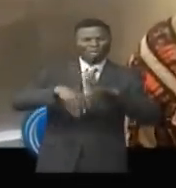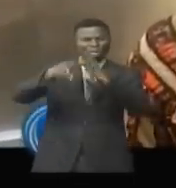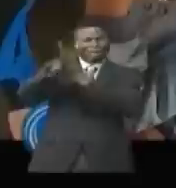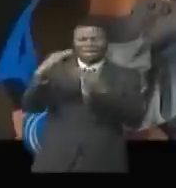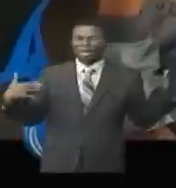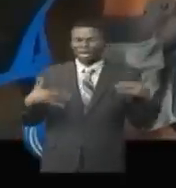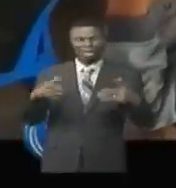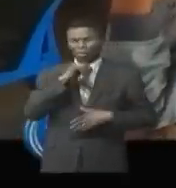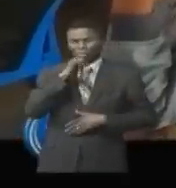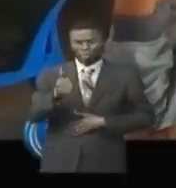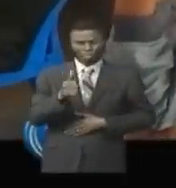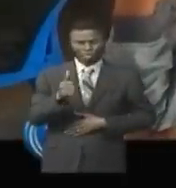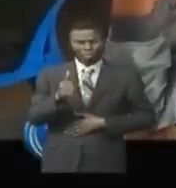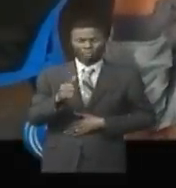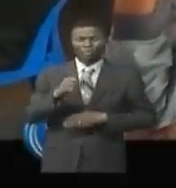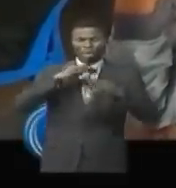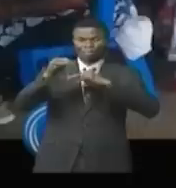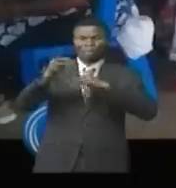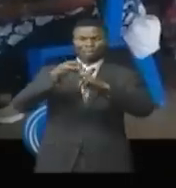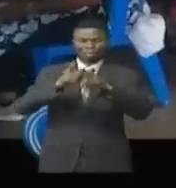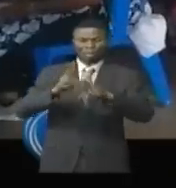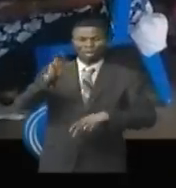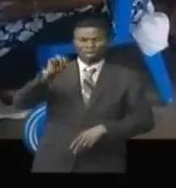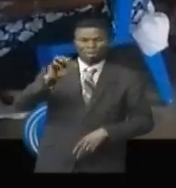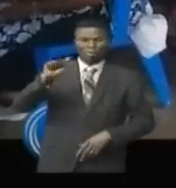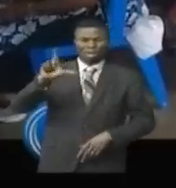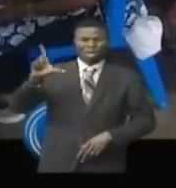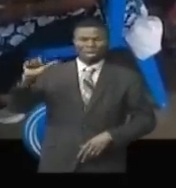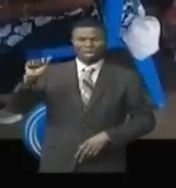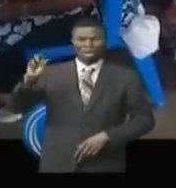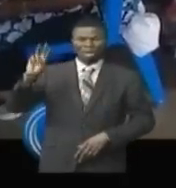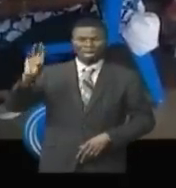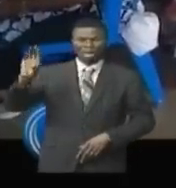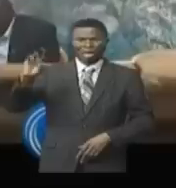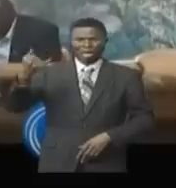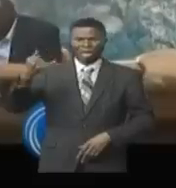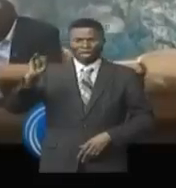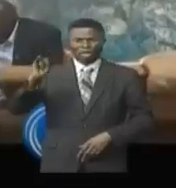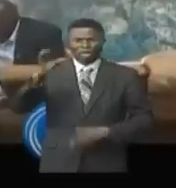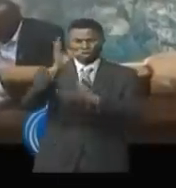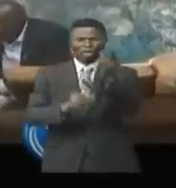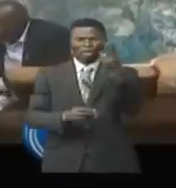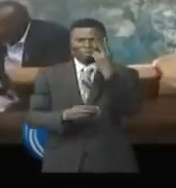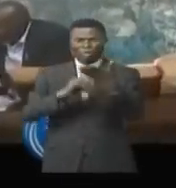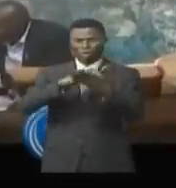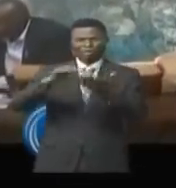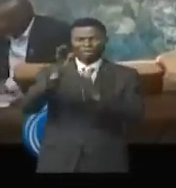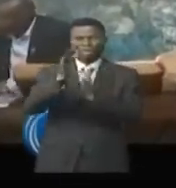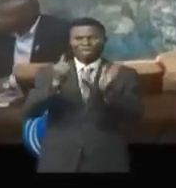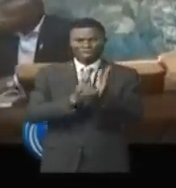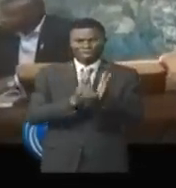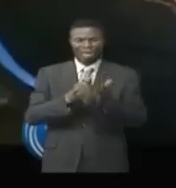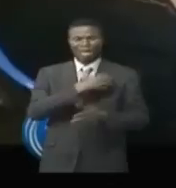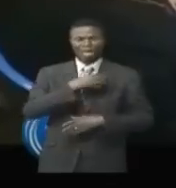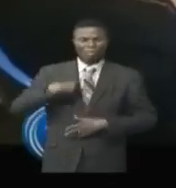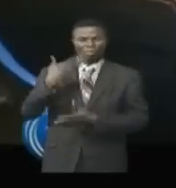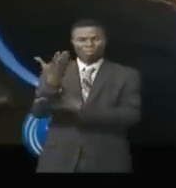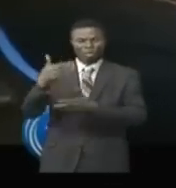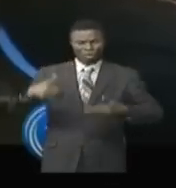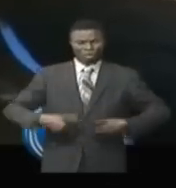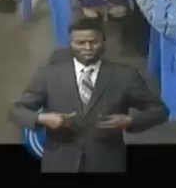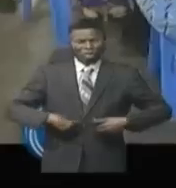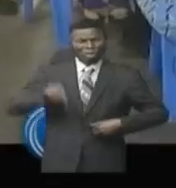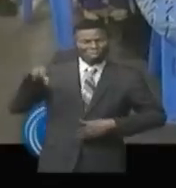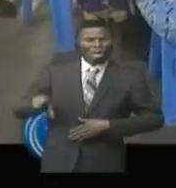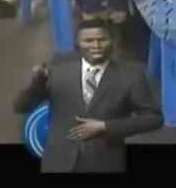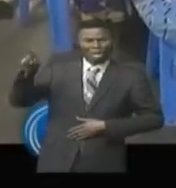craindre. Tirant son message dans Malachie 2 à partir du verset 16, Charlotte Inga a appelé les jeunes de Matadi